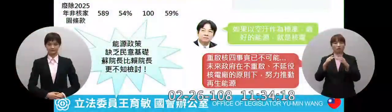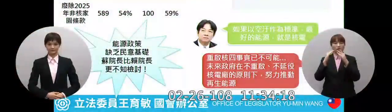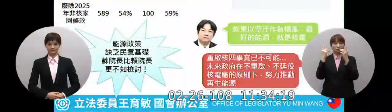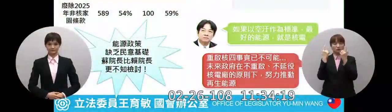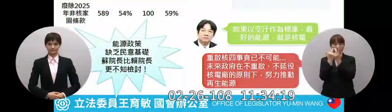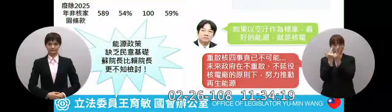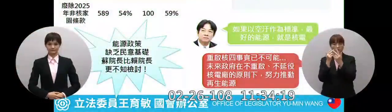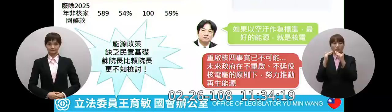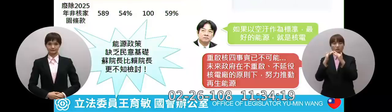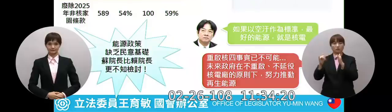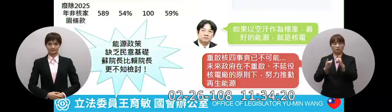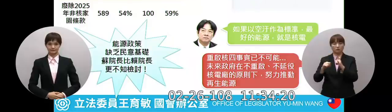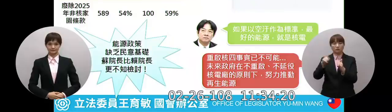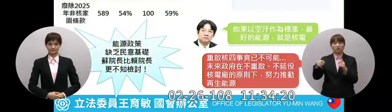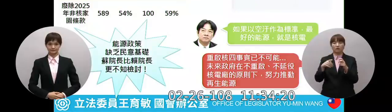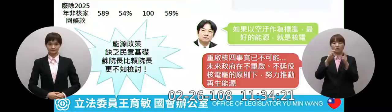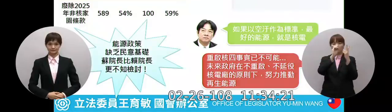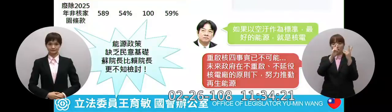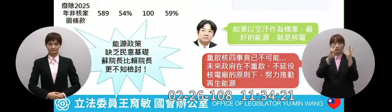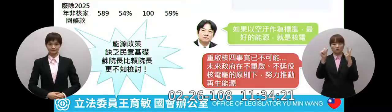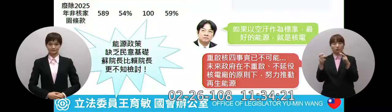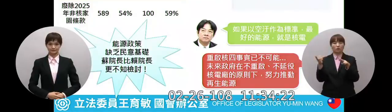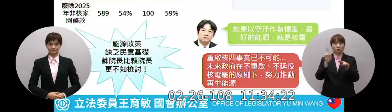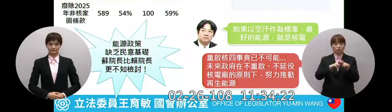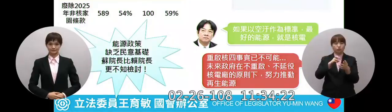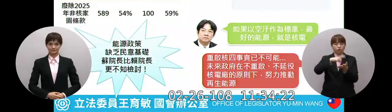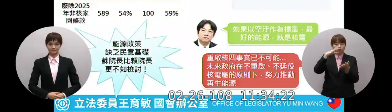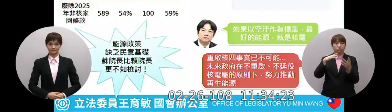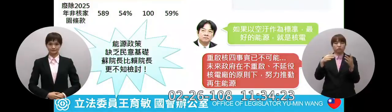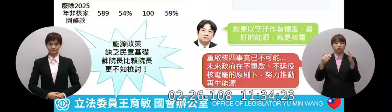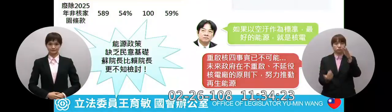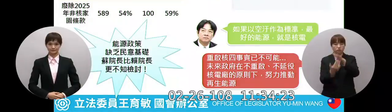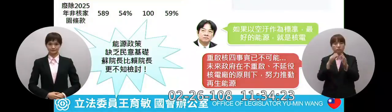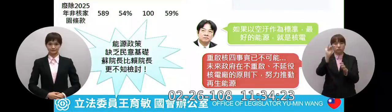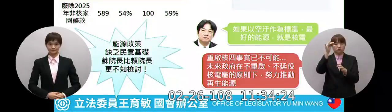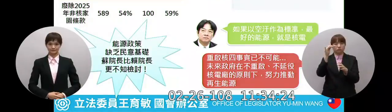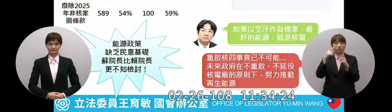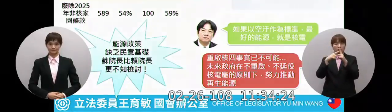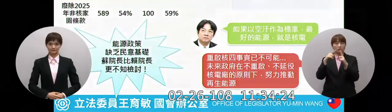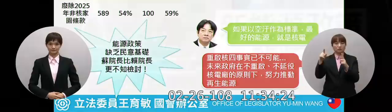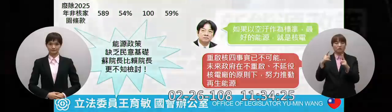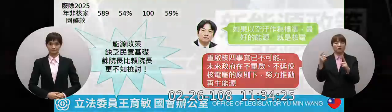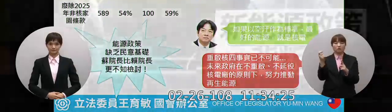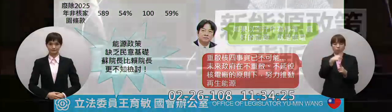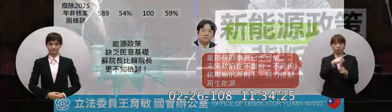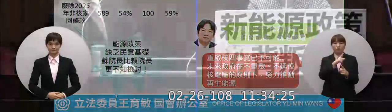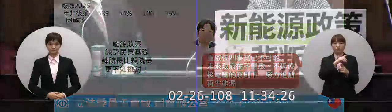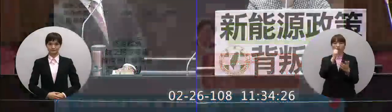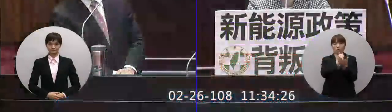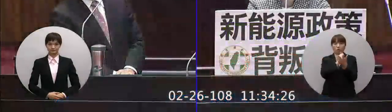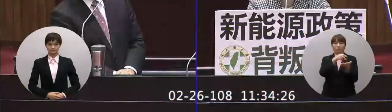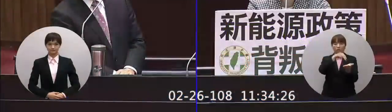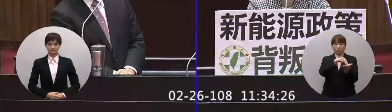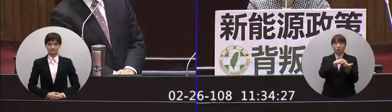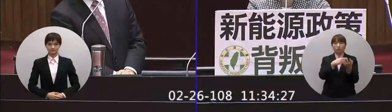民赞成废除2025飞核家园的人就高达100万，这样的民意是高过你自己的得票